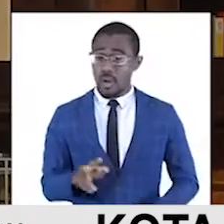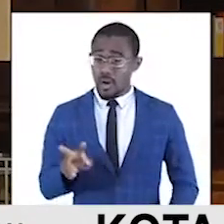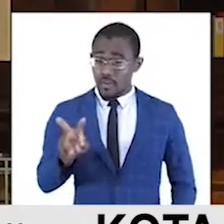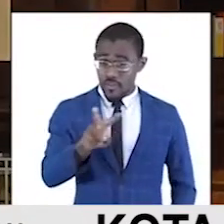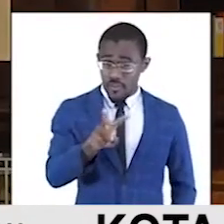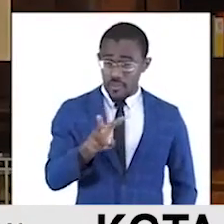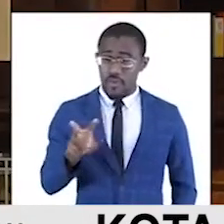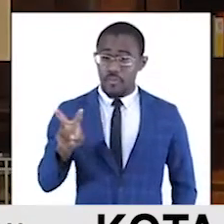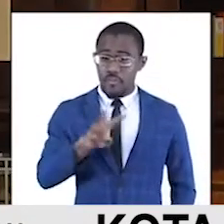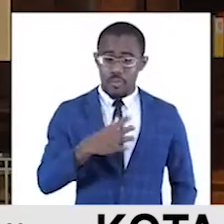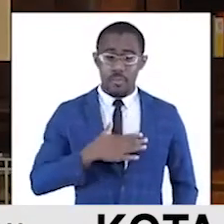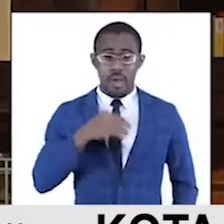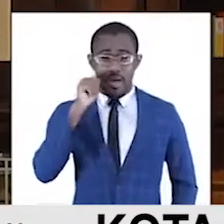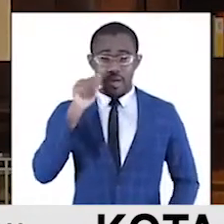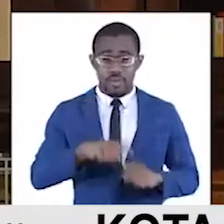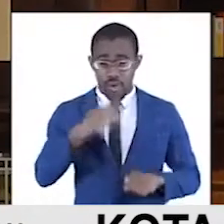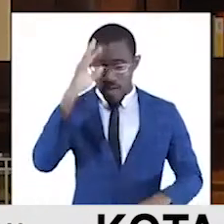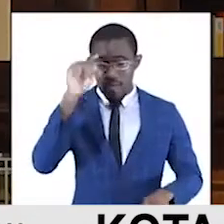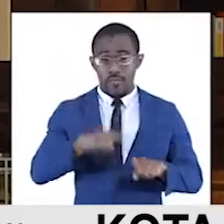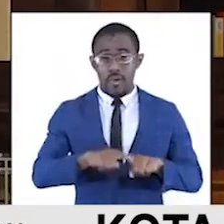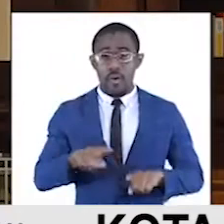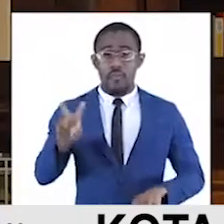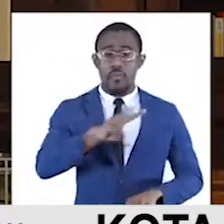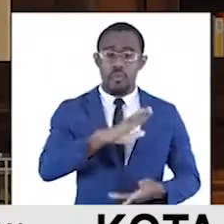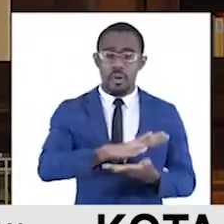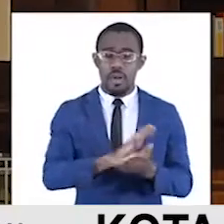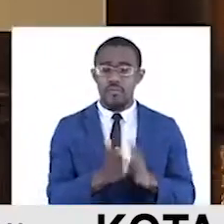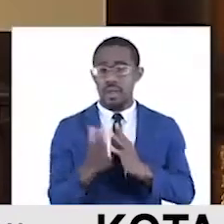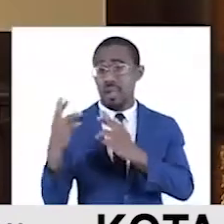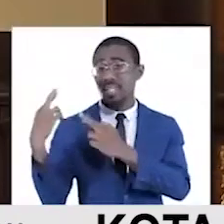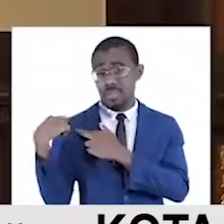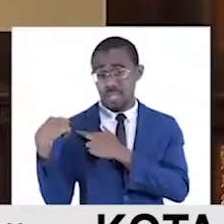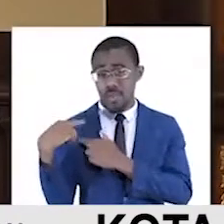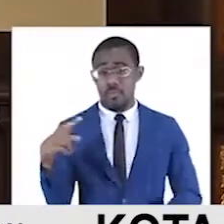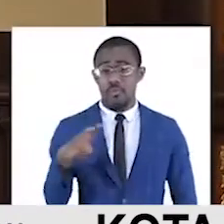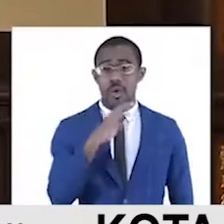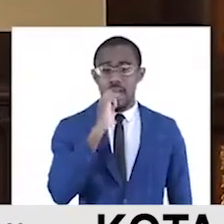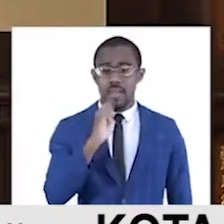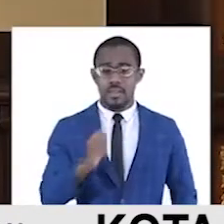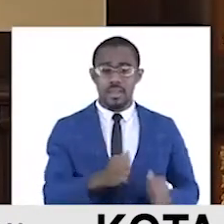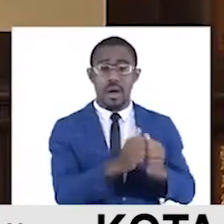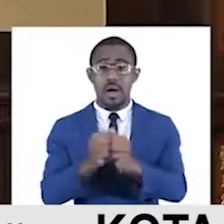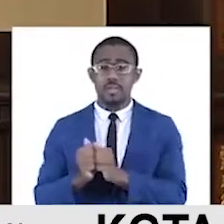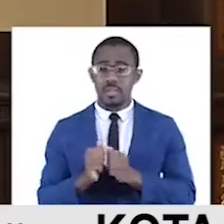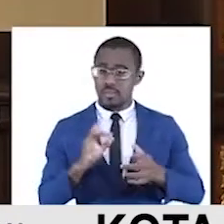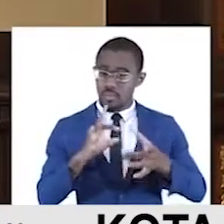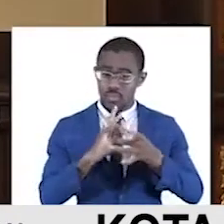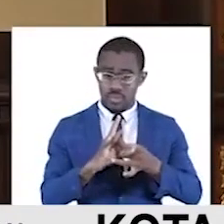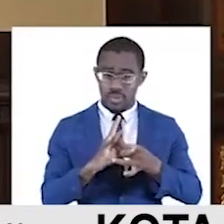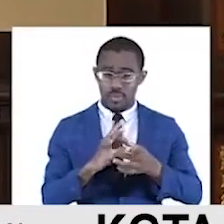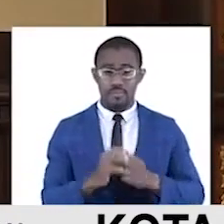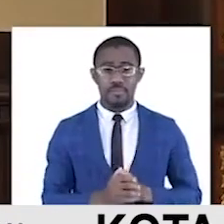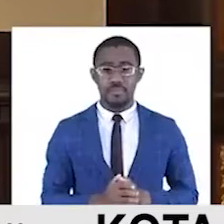kol. Osi ya la sante ya mosonana mini te mpongo mune ne mwabia eba mwabanga te